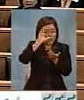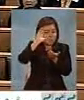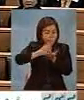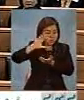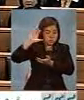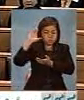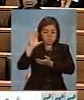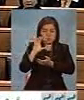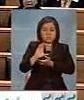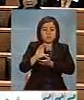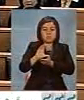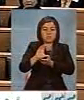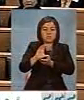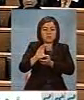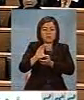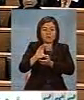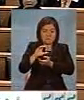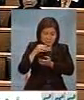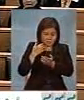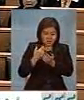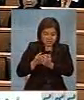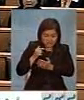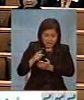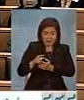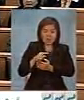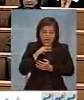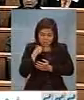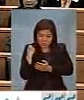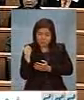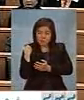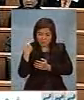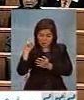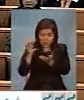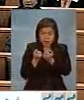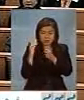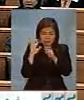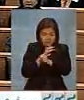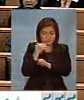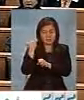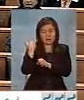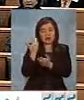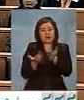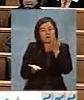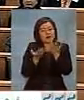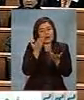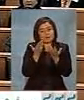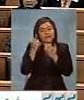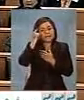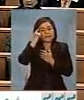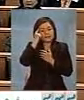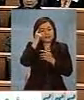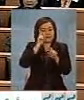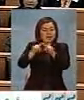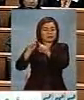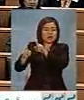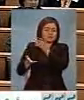นี่จะคุ้มค่าการลงทุนหรือไม่เรื่องนี้ก็แล้วแต่เหตุผลของแต่ละฝ่ายแต่ก